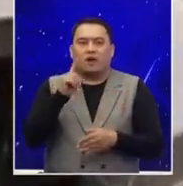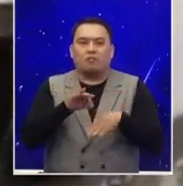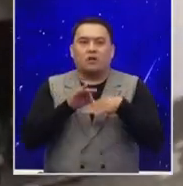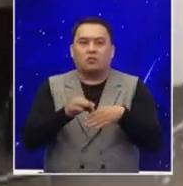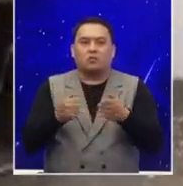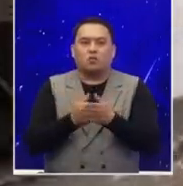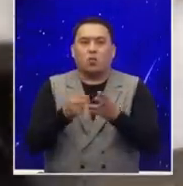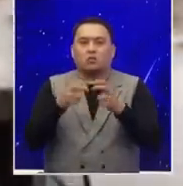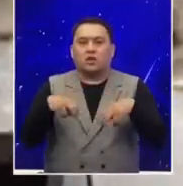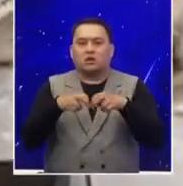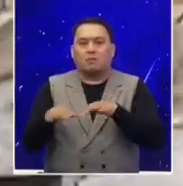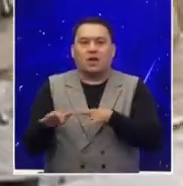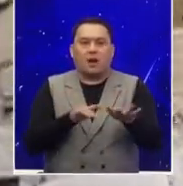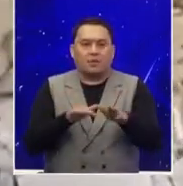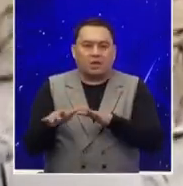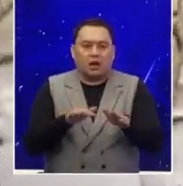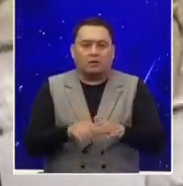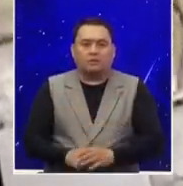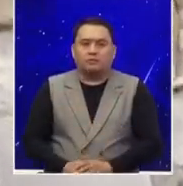проводятся следственные мероприятия.